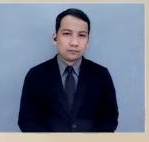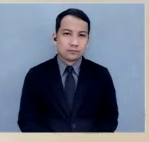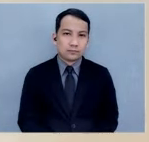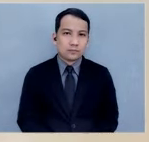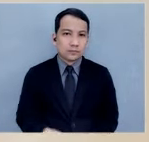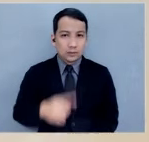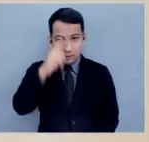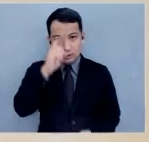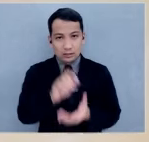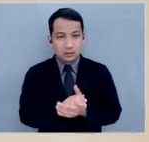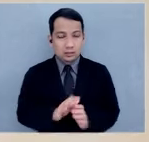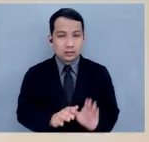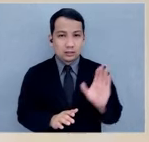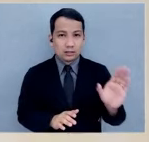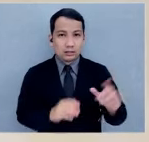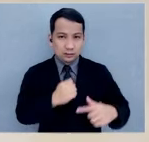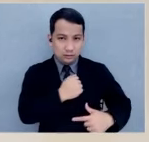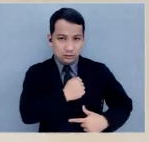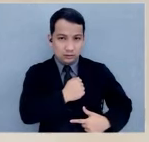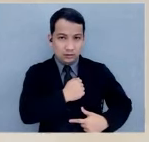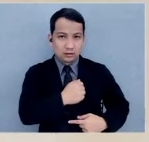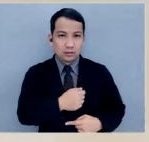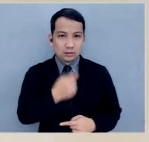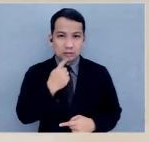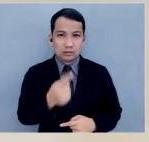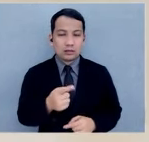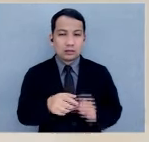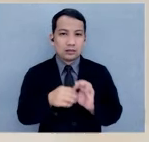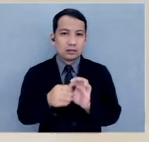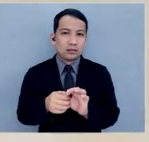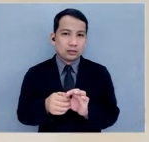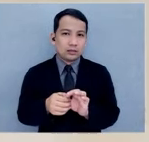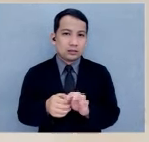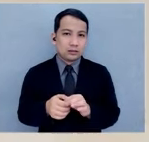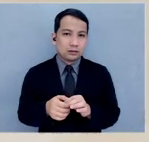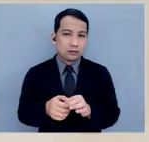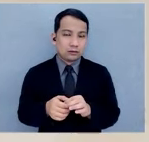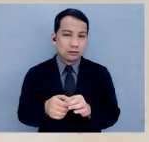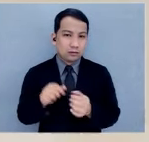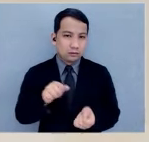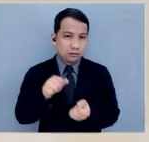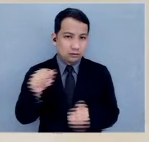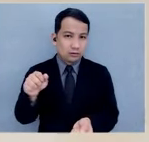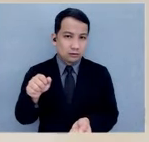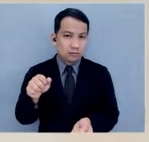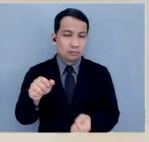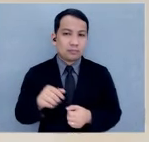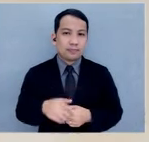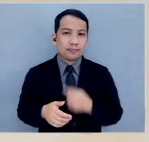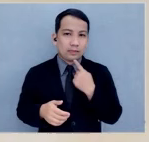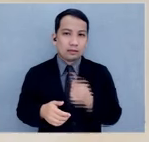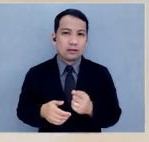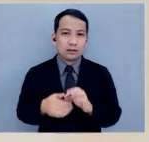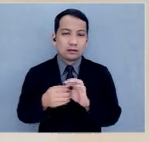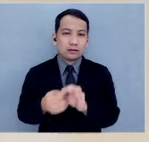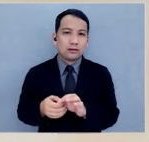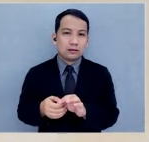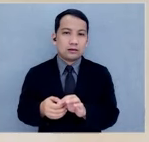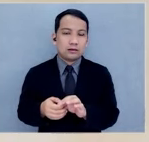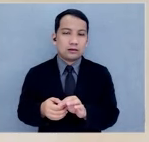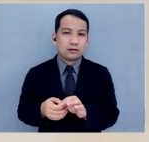yung security guard at pagkasabi na magsaserve sila ng warrant of arrest ay